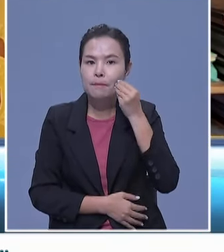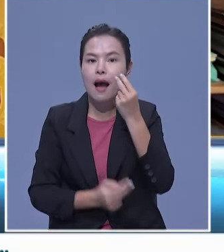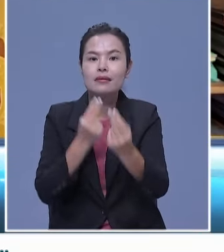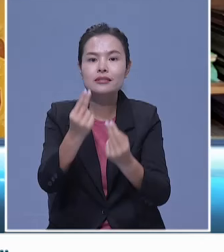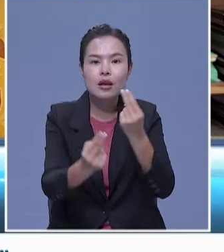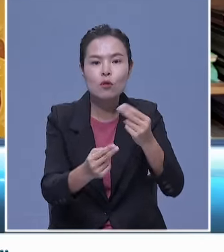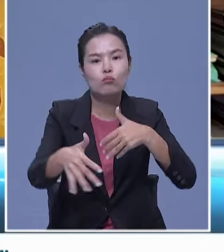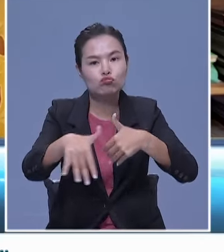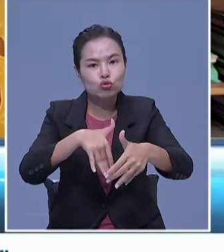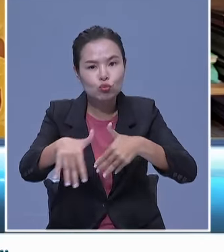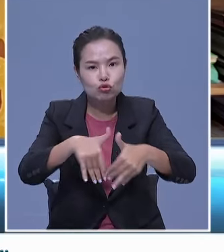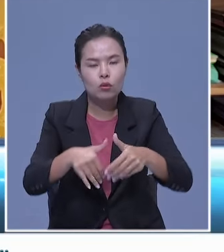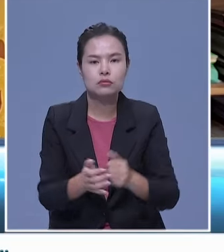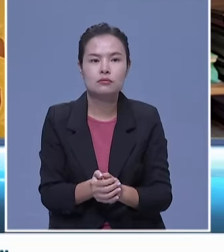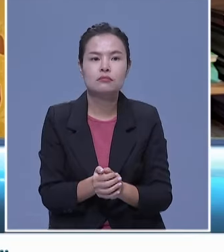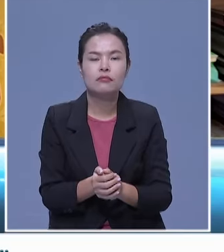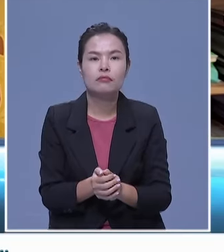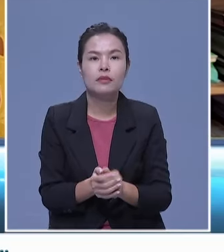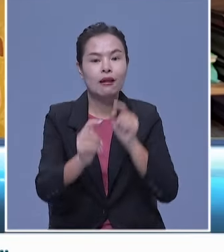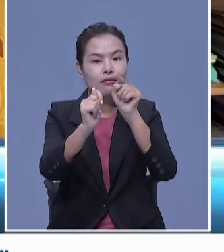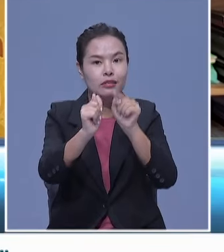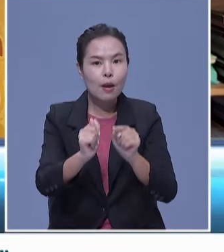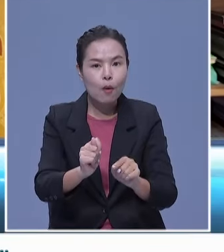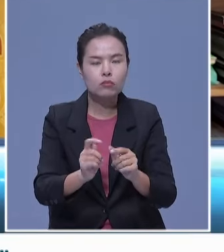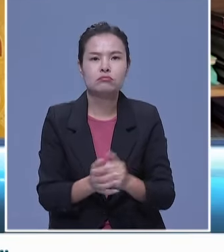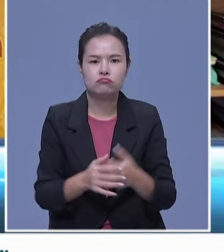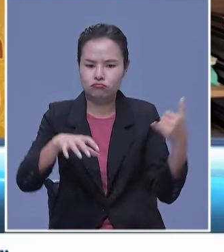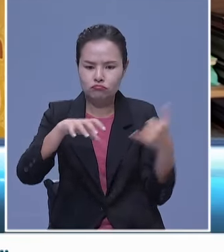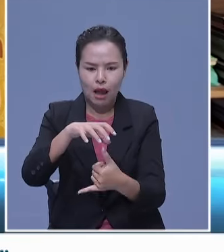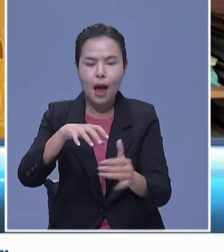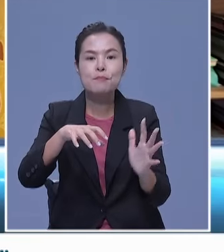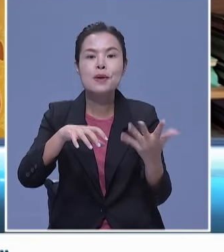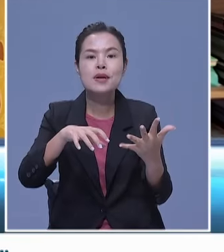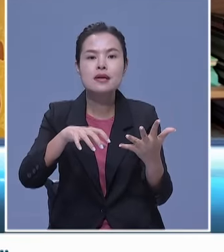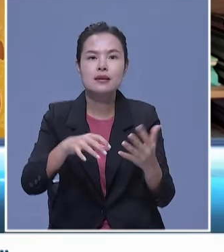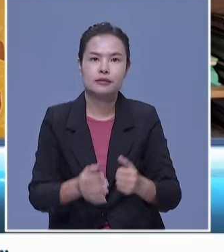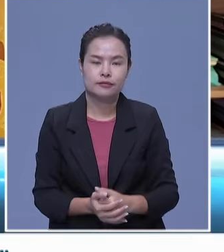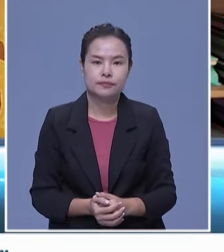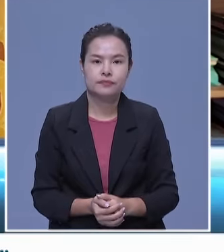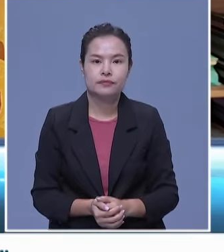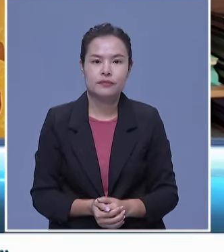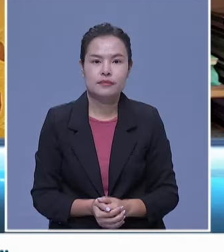ามชุมชนต่างๆไปตามหมู่บ้านตำบลจึงไม่เห็นว่ามาที่ทำงานค่ะ